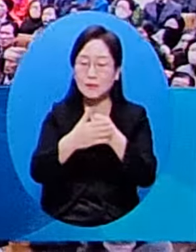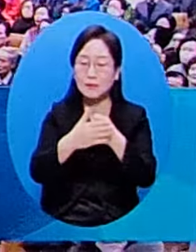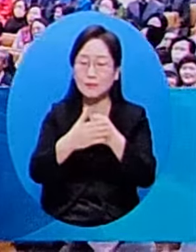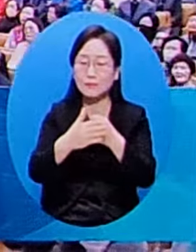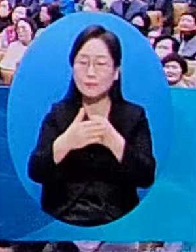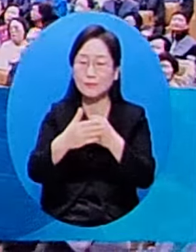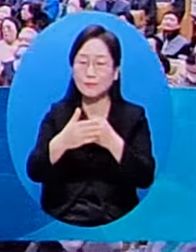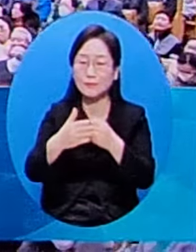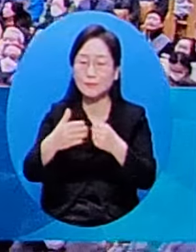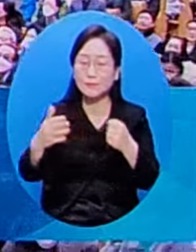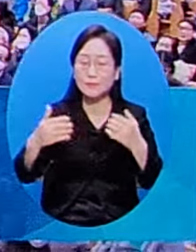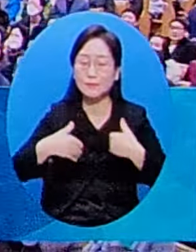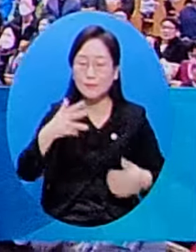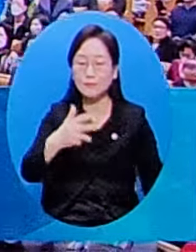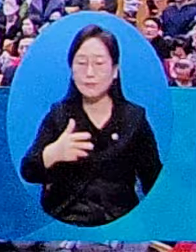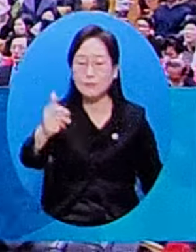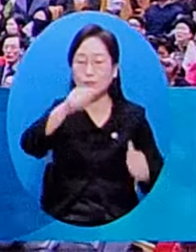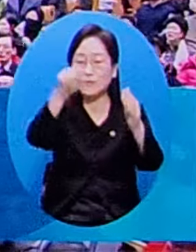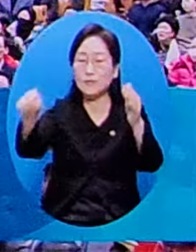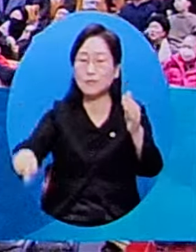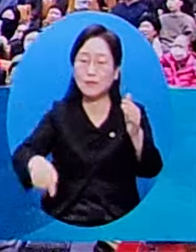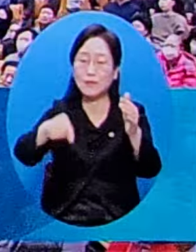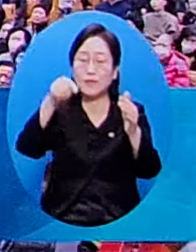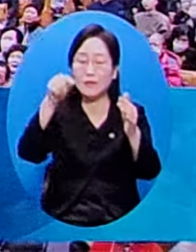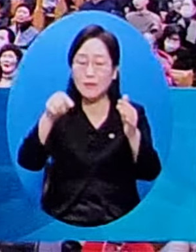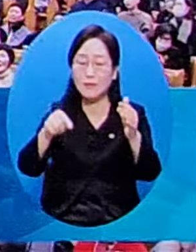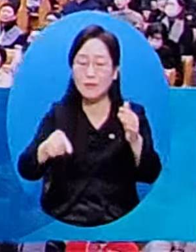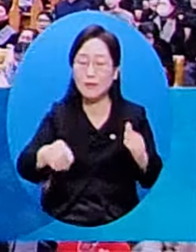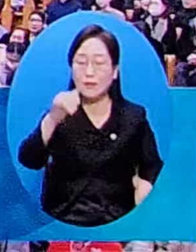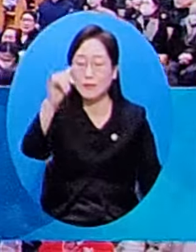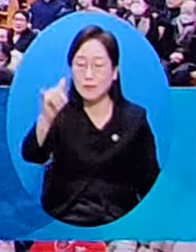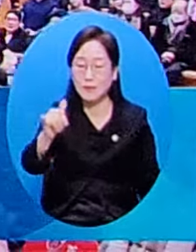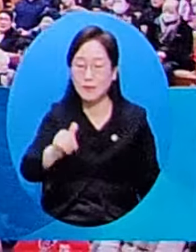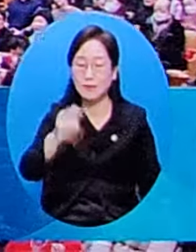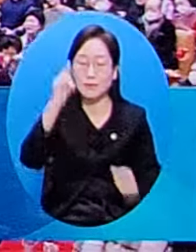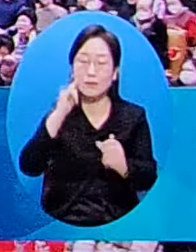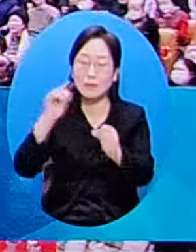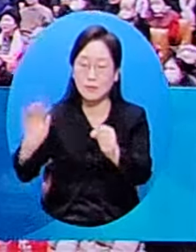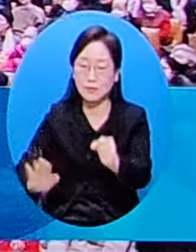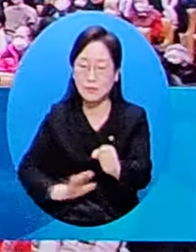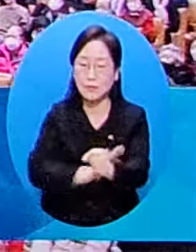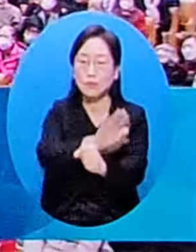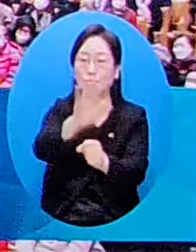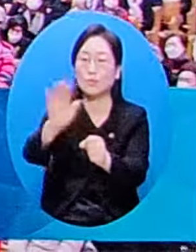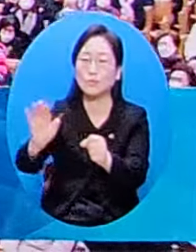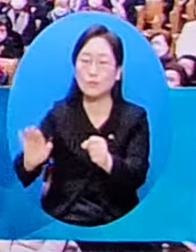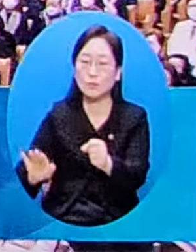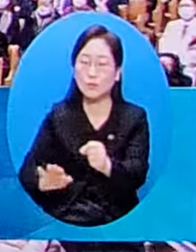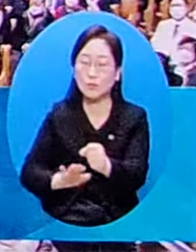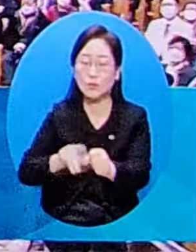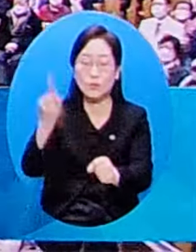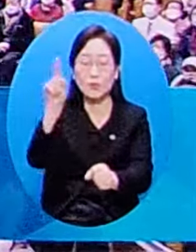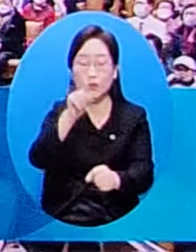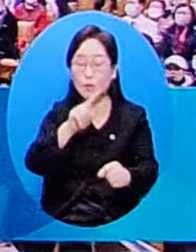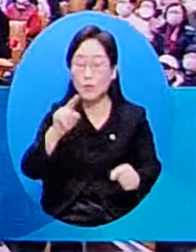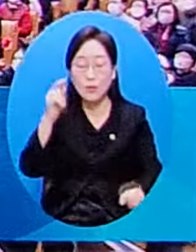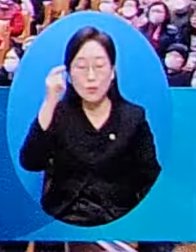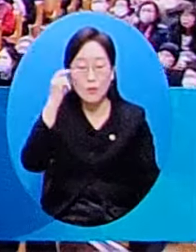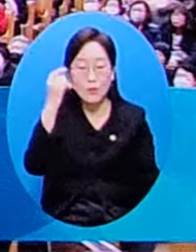인도하시니 내 주 안에 있는